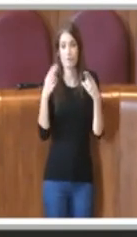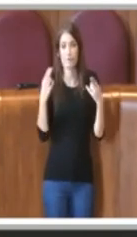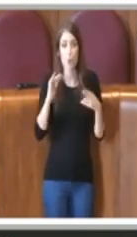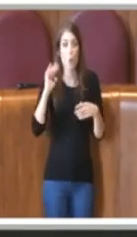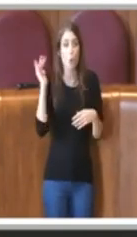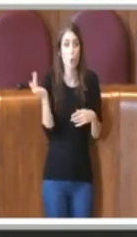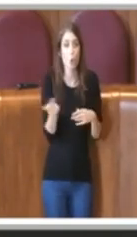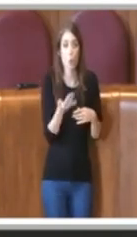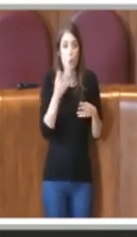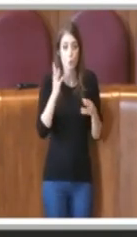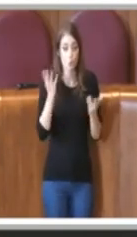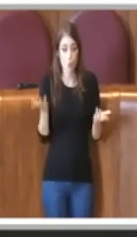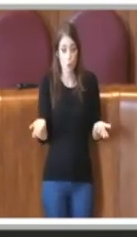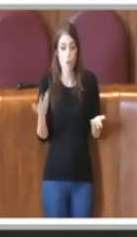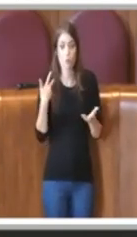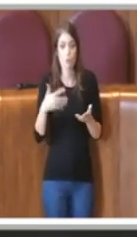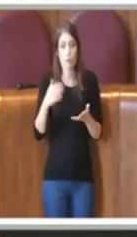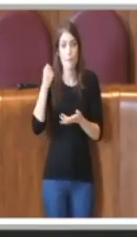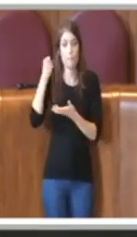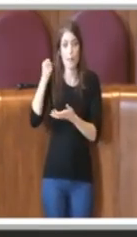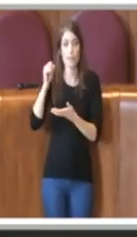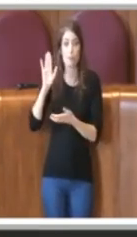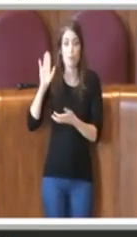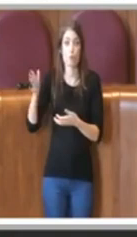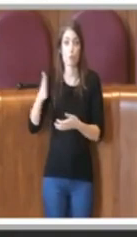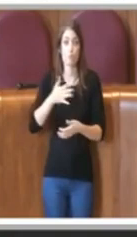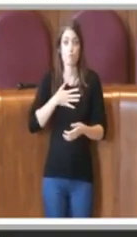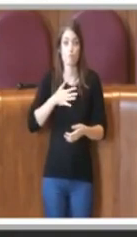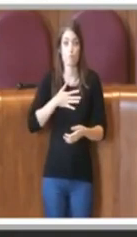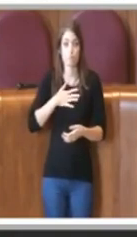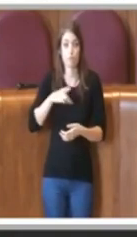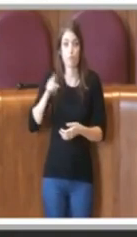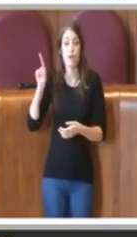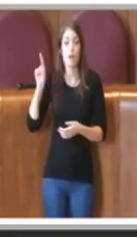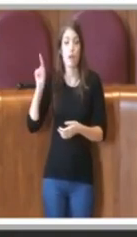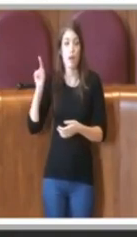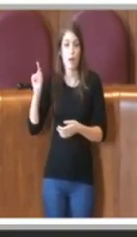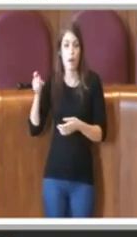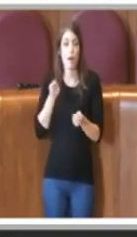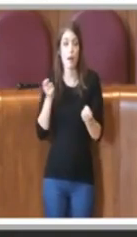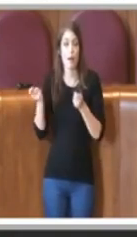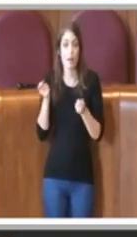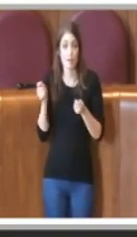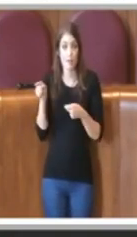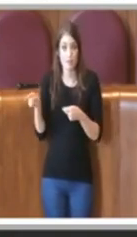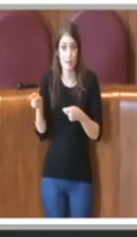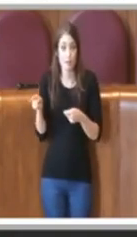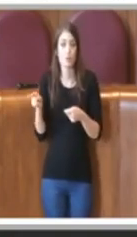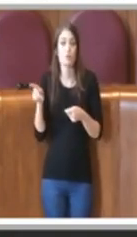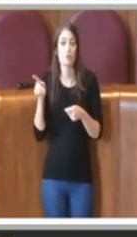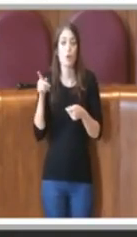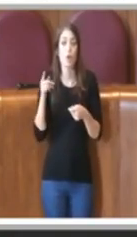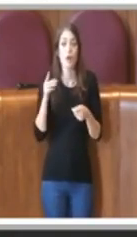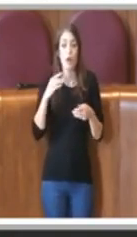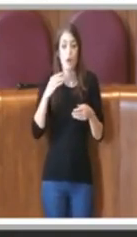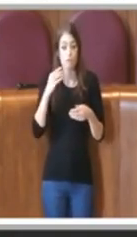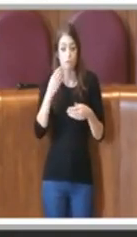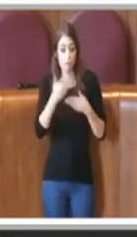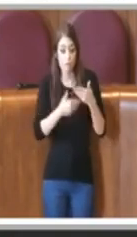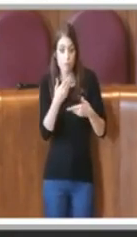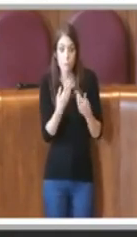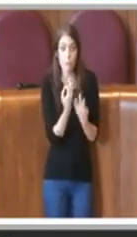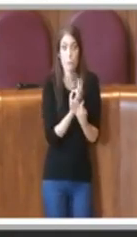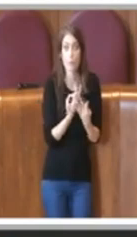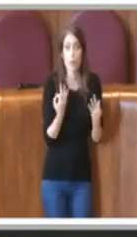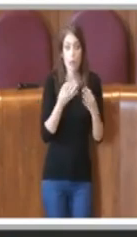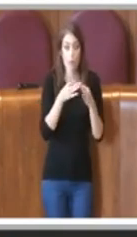tutto quello che è a patrimonio del comune è stato poi realizzato con un iter ordinato. E quindi